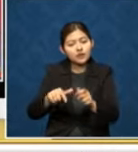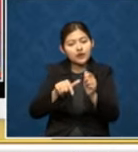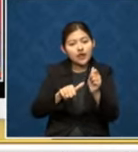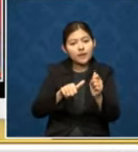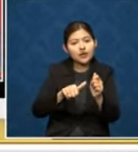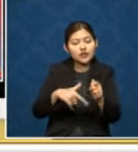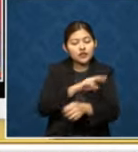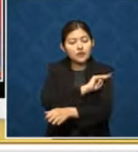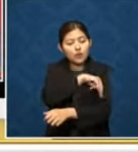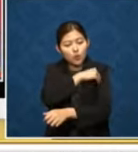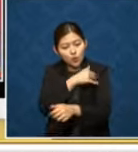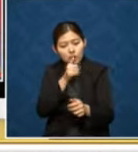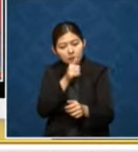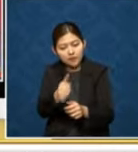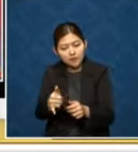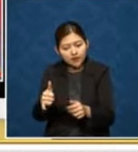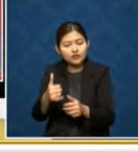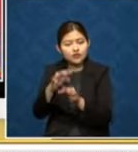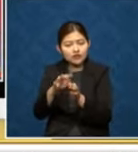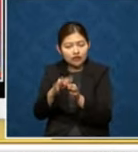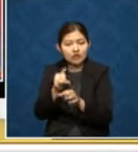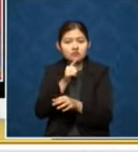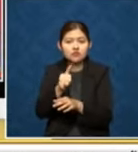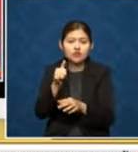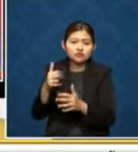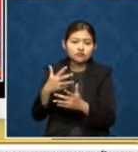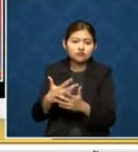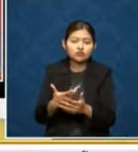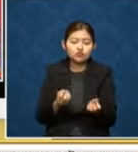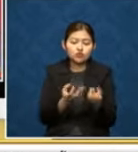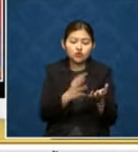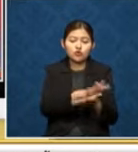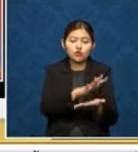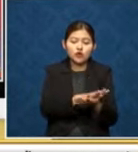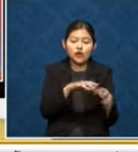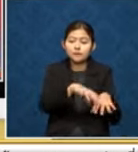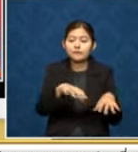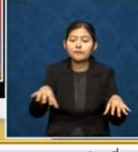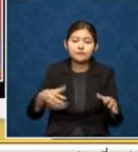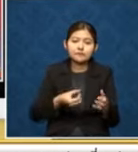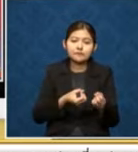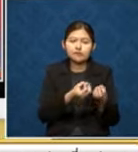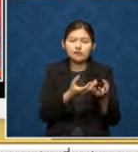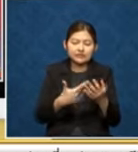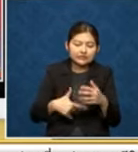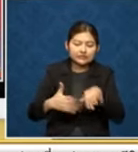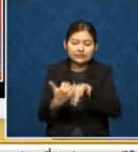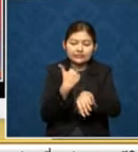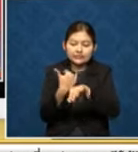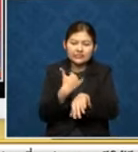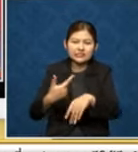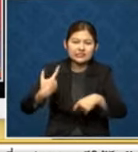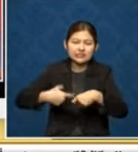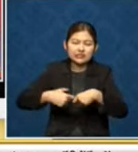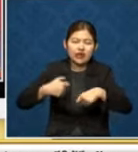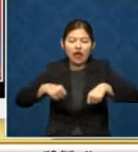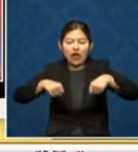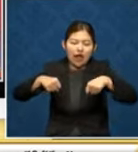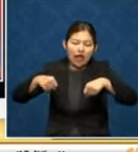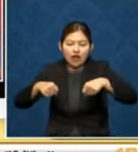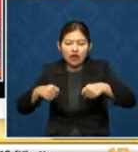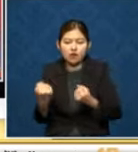ะไปโรงพยาบาลจะไปธนาคารจะไปส่งลูกหลานไปโรงเรียนประจำอำเภอก็แสนลำบากยากเข็ญครับเป็นอย่างนี้มาเป็นเวลาช้านาน